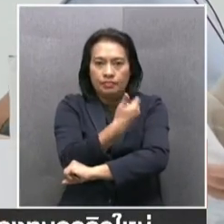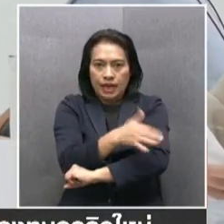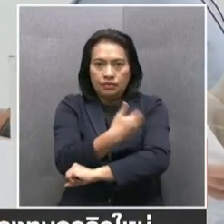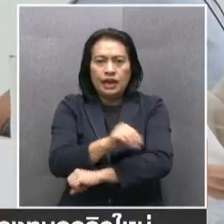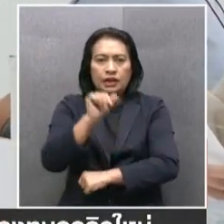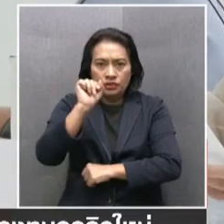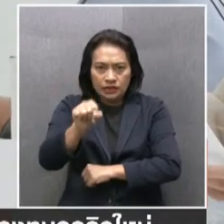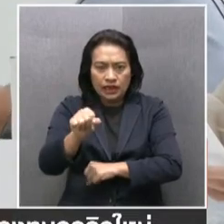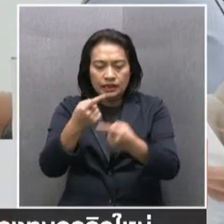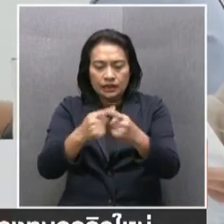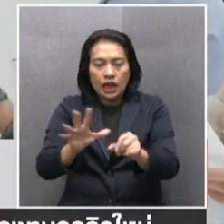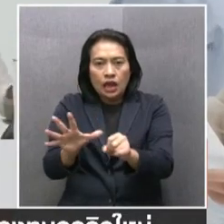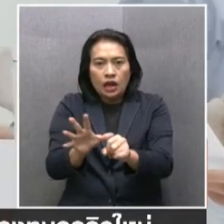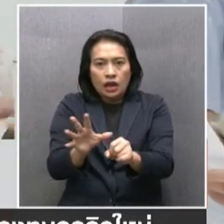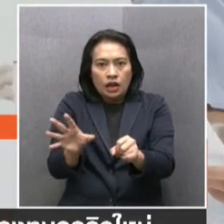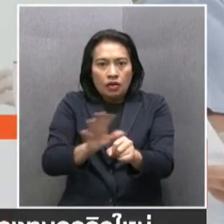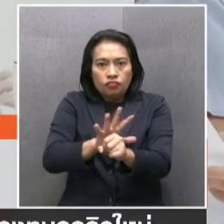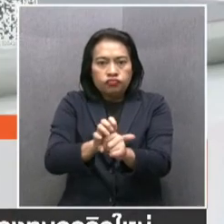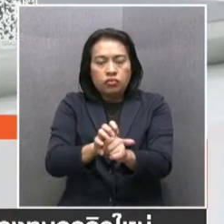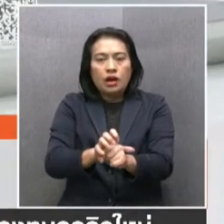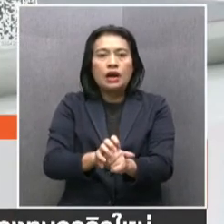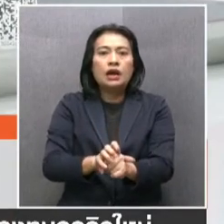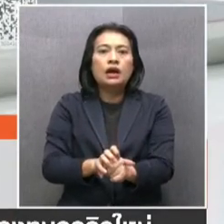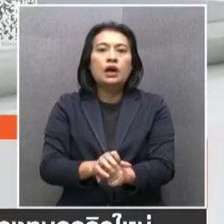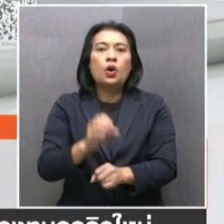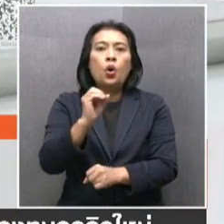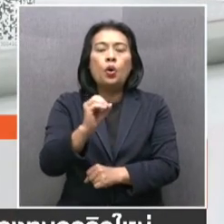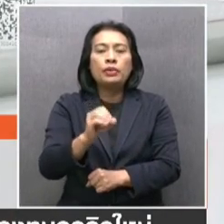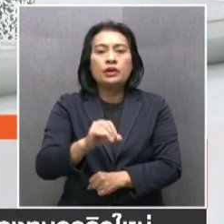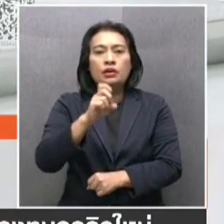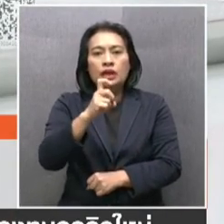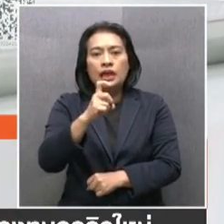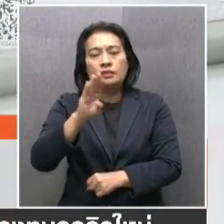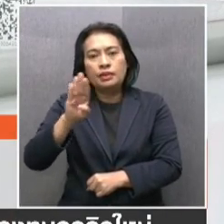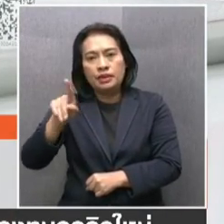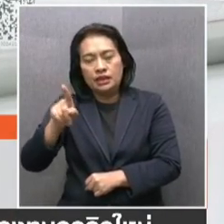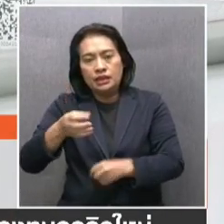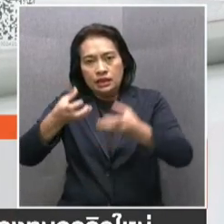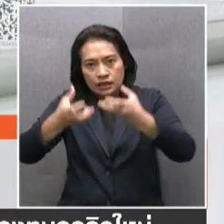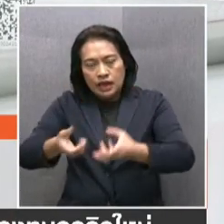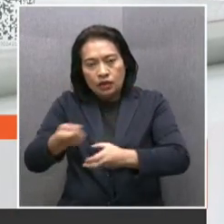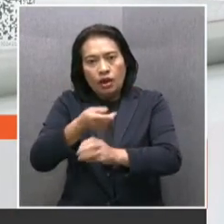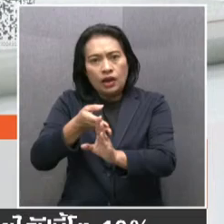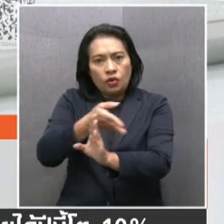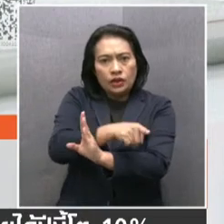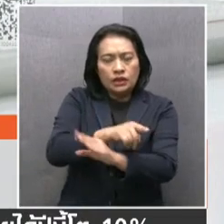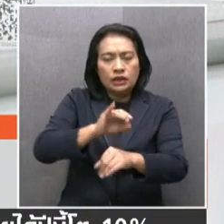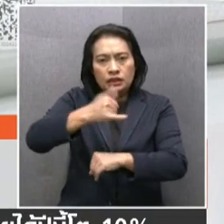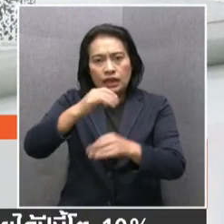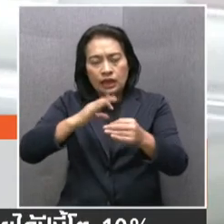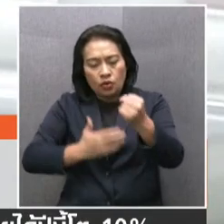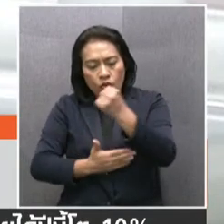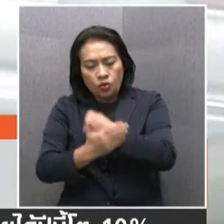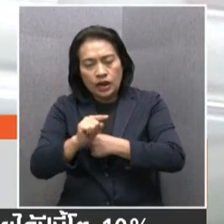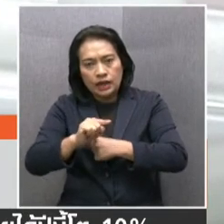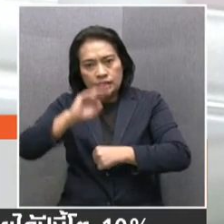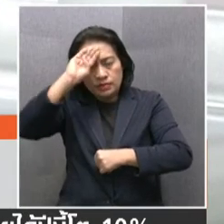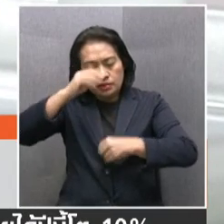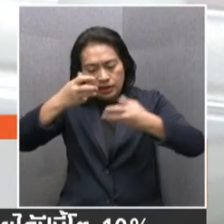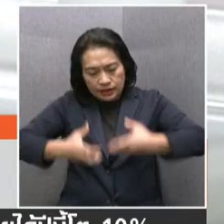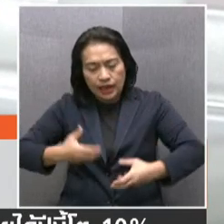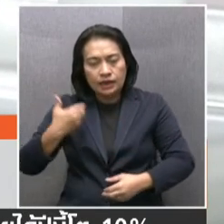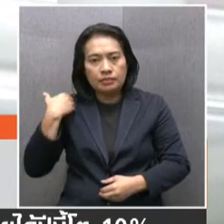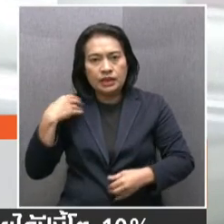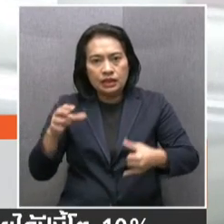ติดเชื้อโอมิครอนลูกผสม XBB ซึ่งมีความรุนแรงน้อยกว่าสายพันธุ์ก่อนหน้านี้ก็ยังมีโอกาสที่จะป่วยหนักได้ครับปั